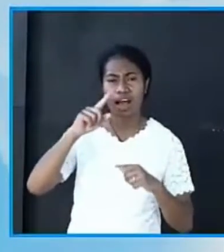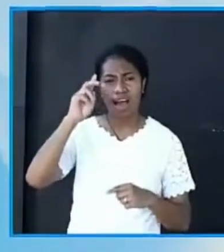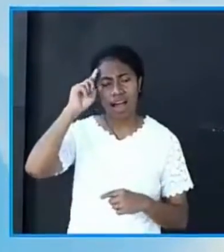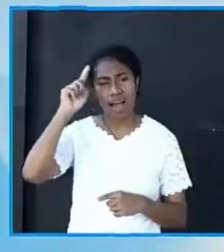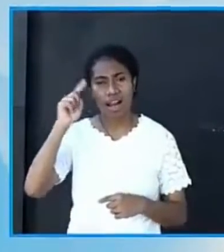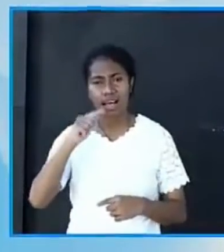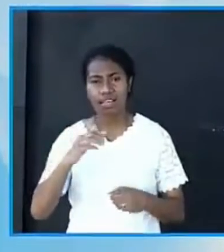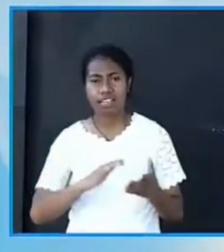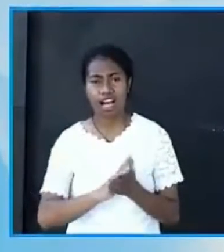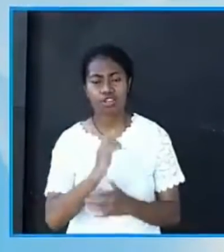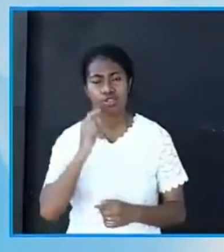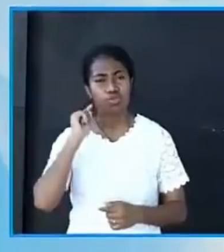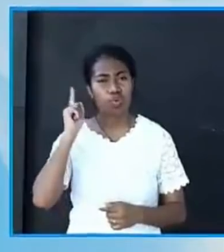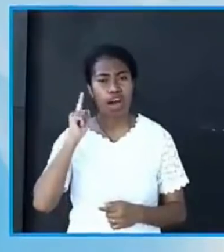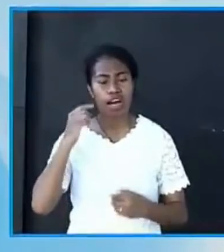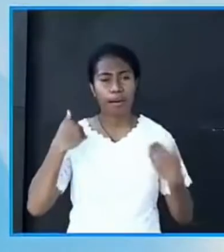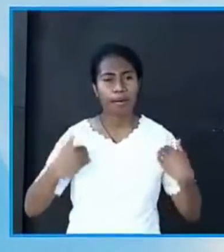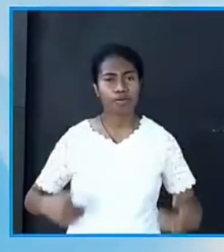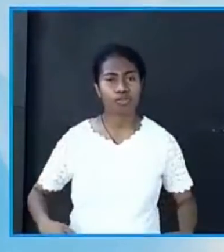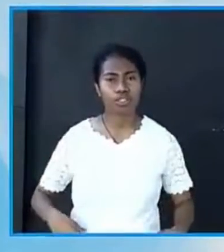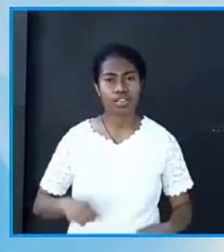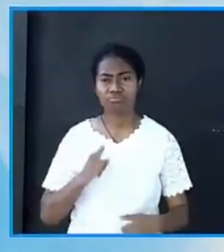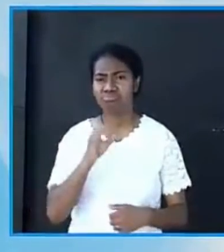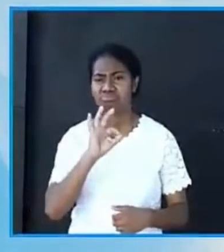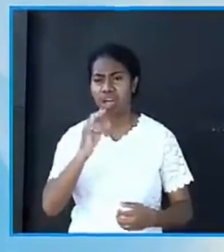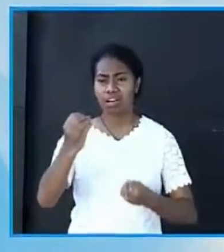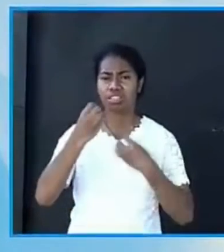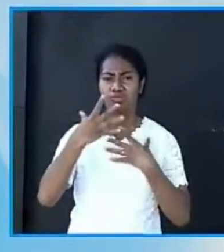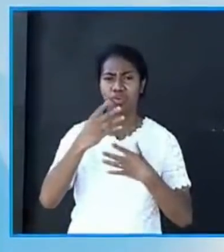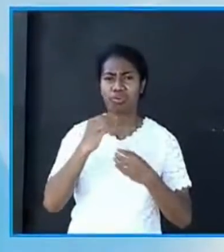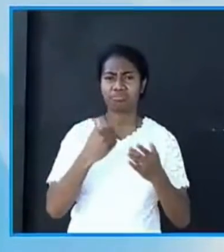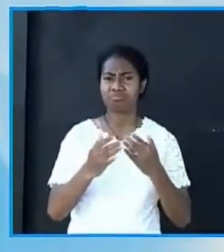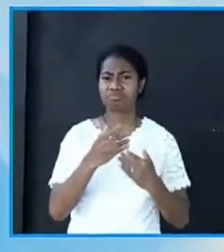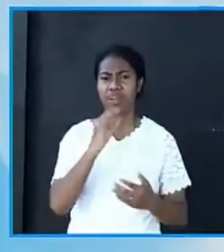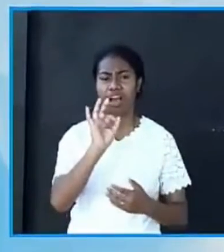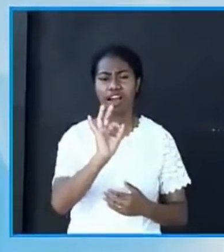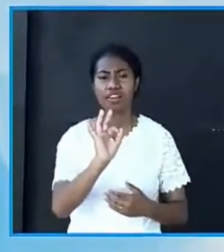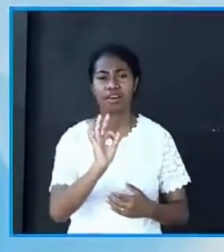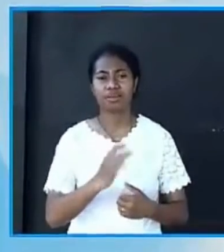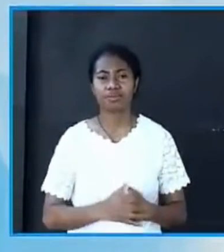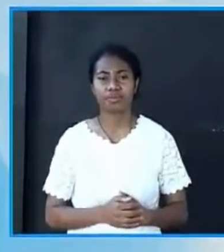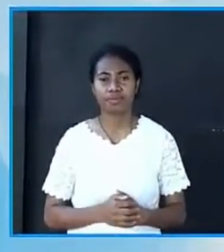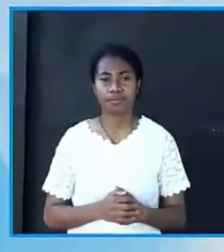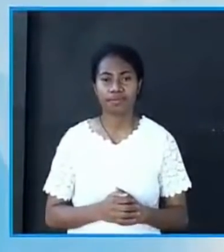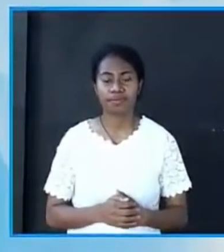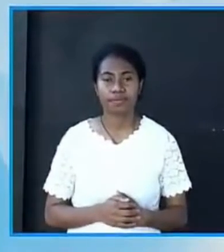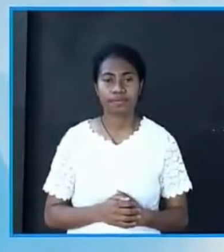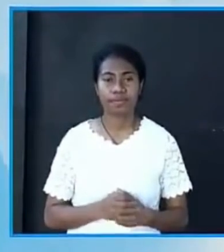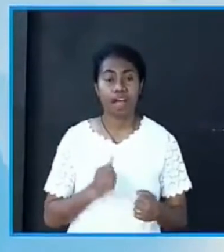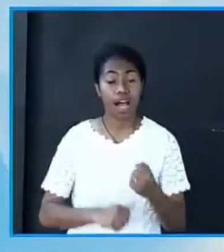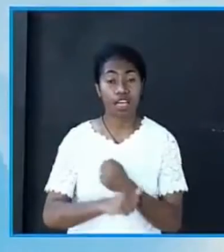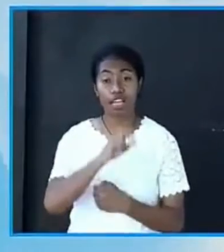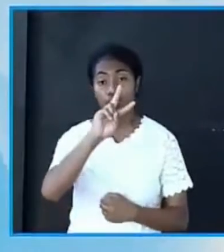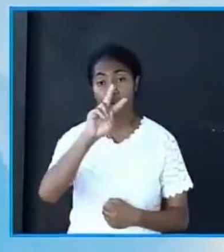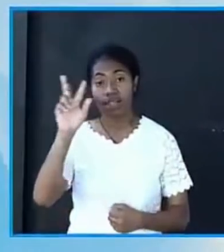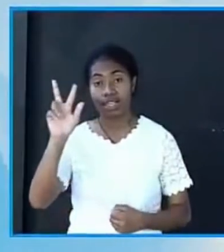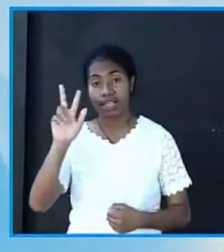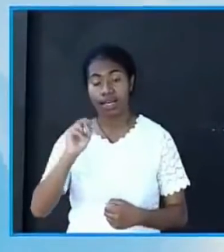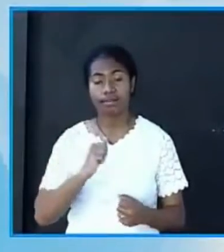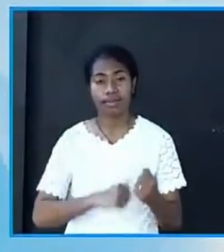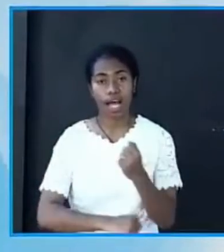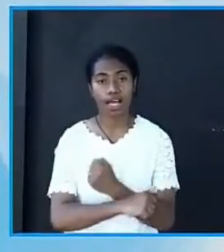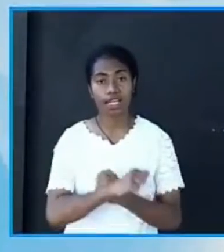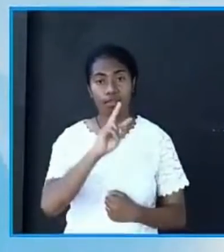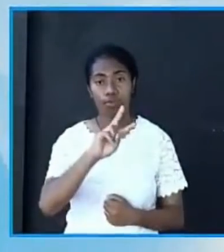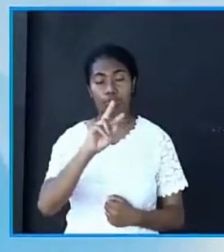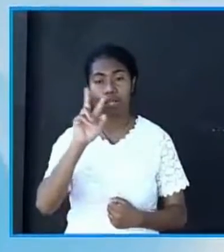suara manusia dia tidak ada respon apa-apa Tapi kelihatannya menikmati Hai ayat 23 dan seketika